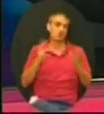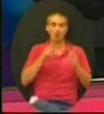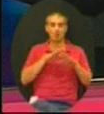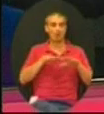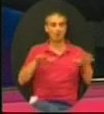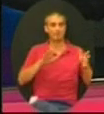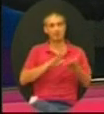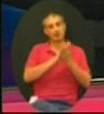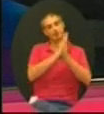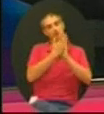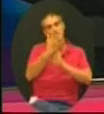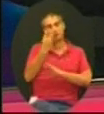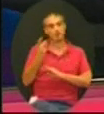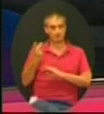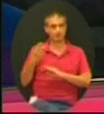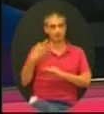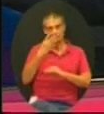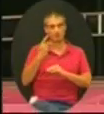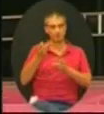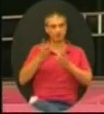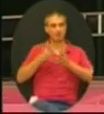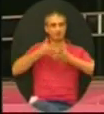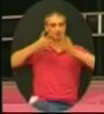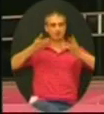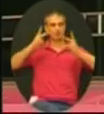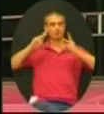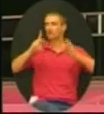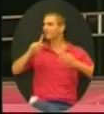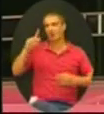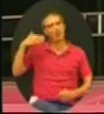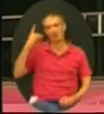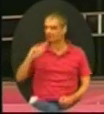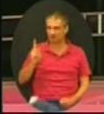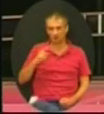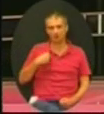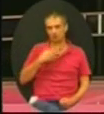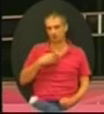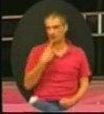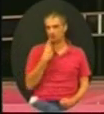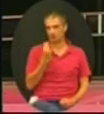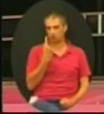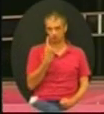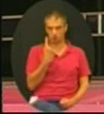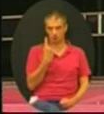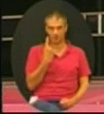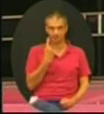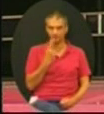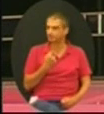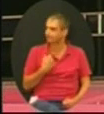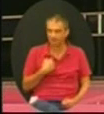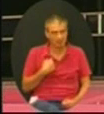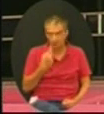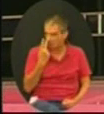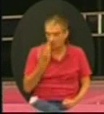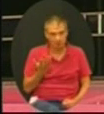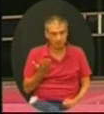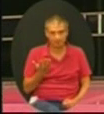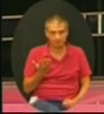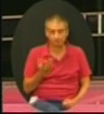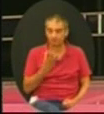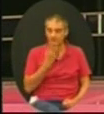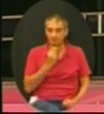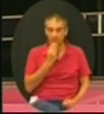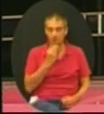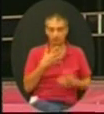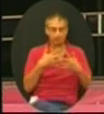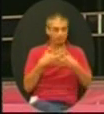הרחבה הדרומית תהיה הרבה יותר משמעותית מהרחבה. אני חייבת להגיד לך משפט אחד בעניין הזה, אני לא רואה